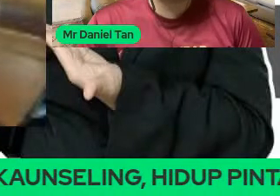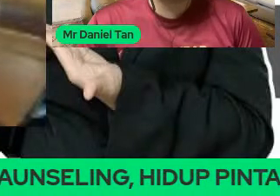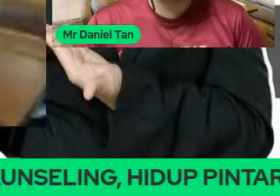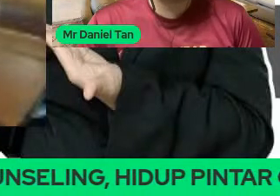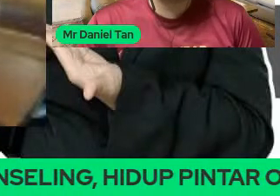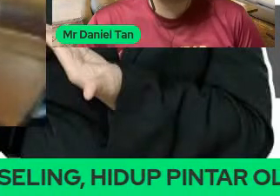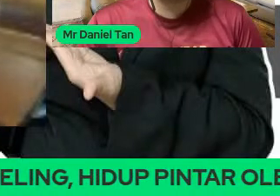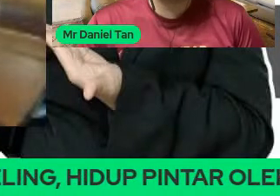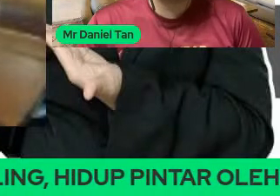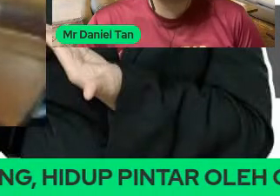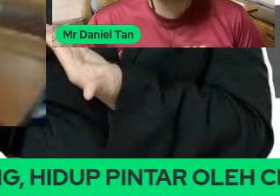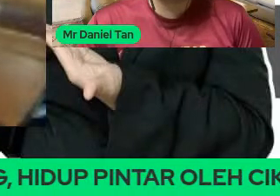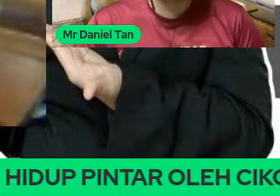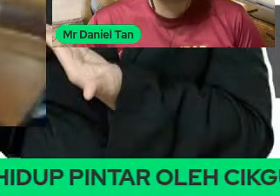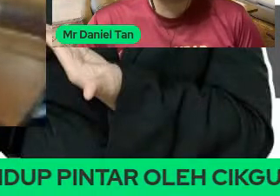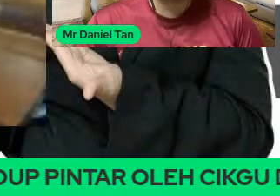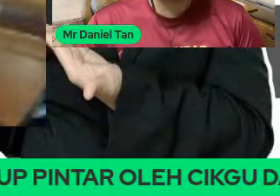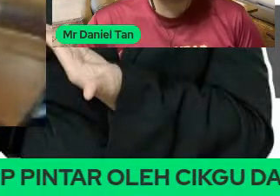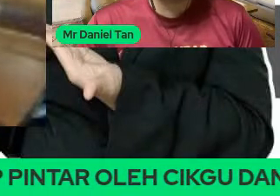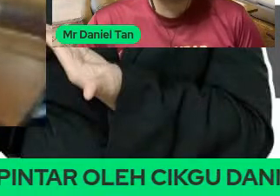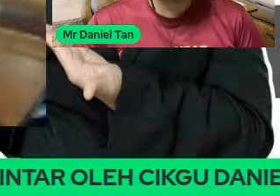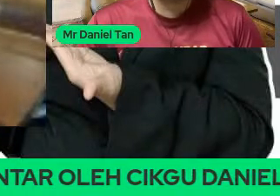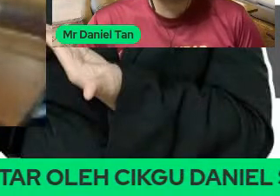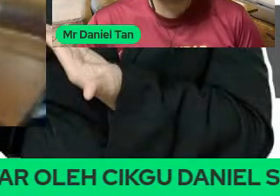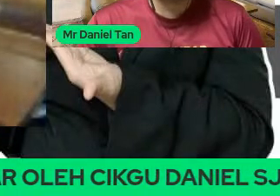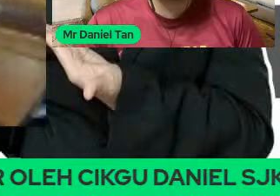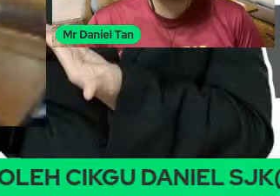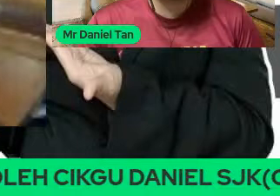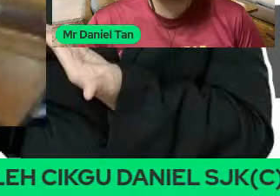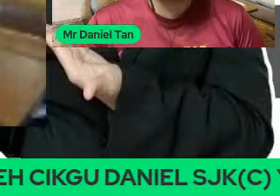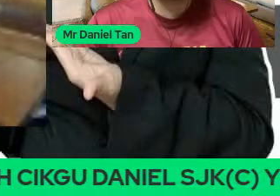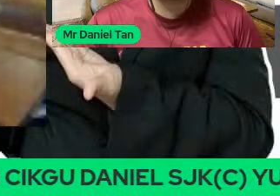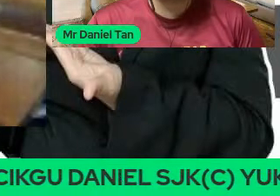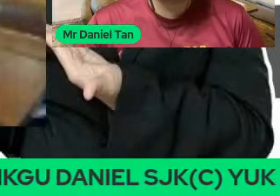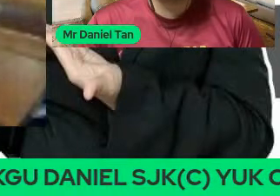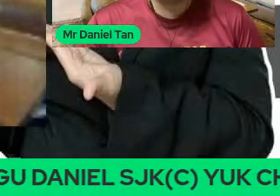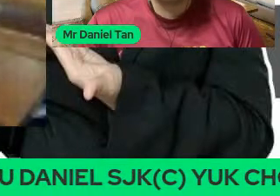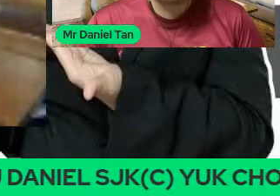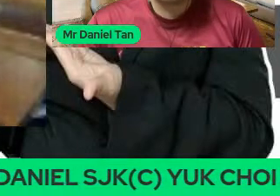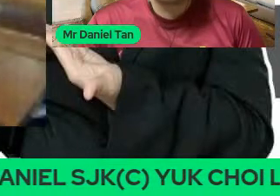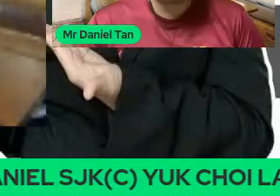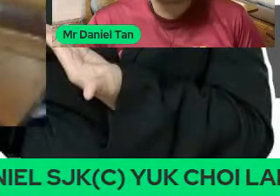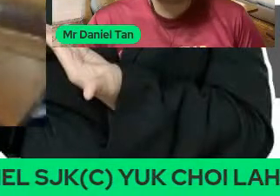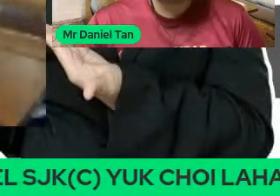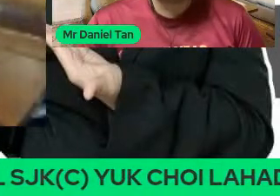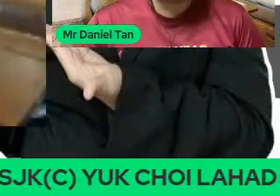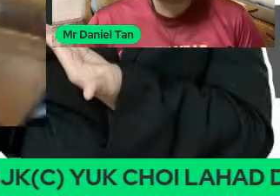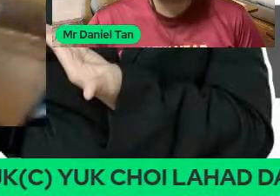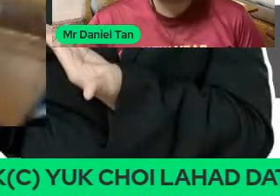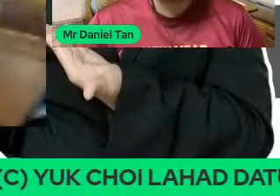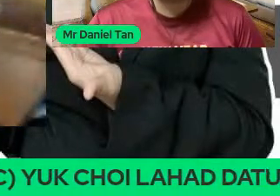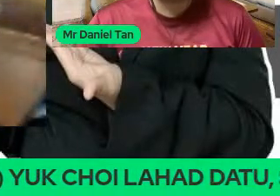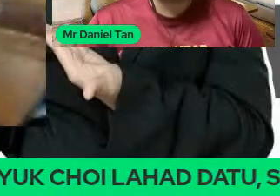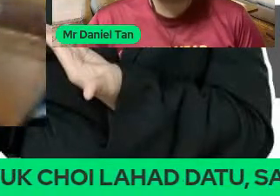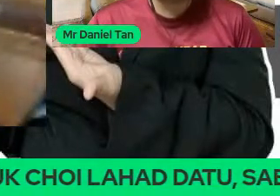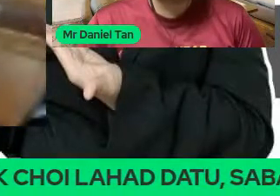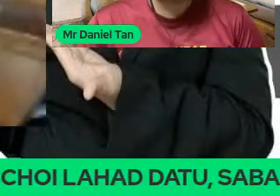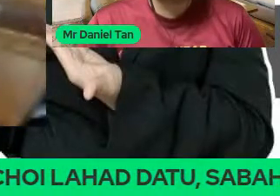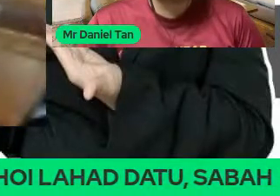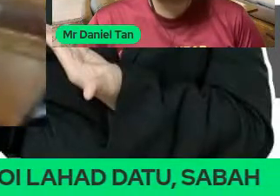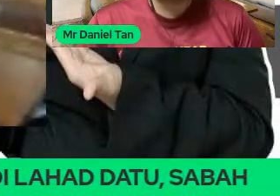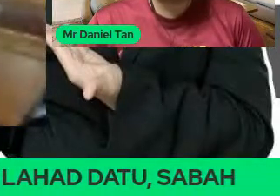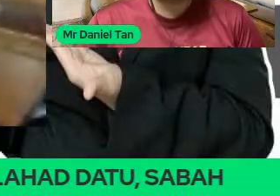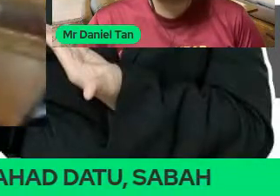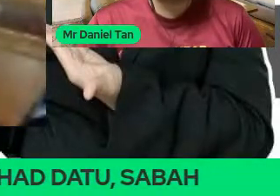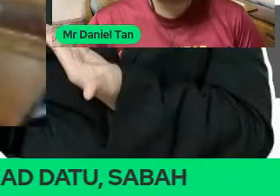kata laluan Cicil hanya akan disebutkan di ujung Sisi perkongsian sila pastikan